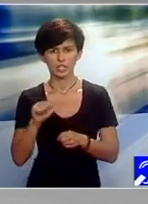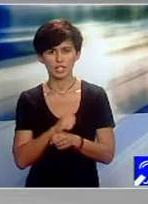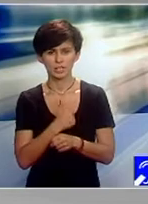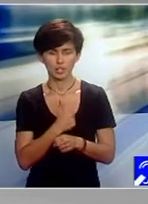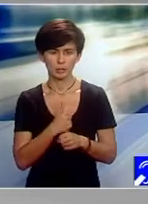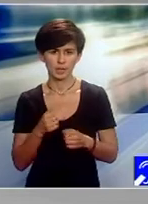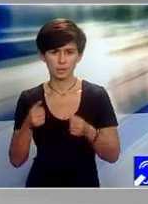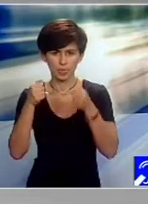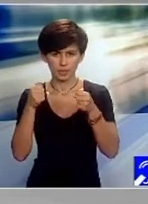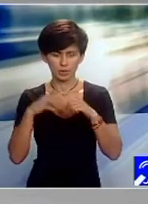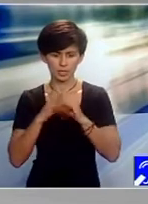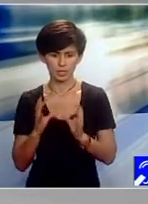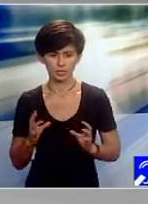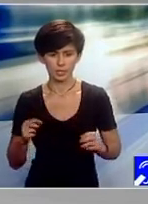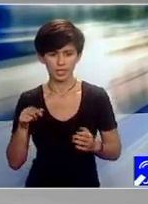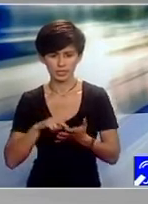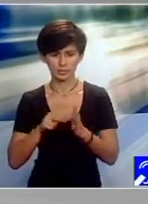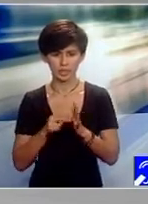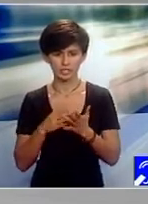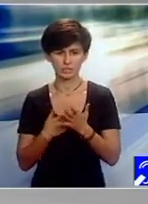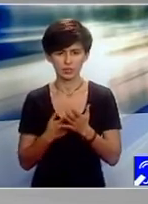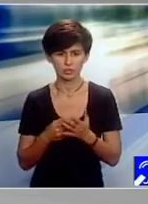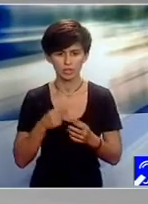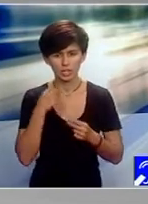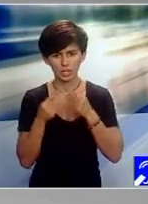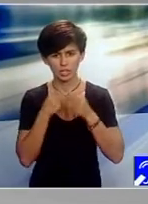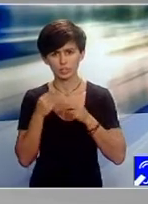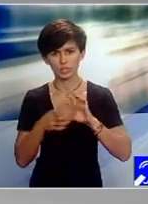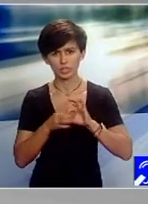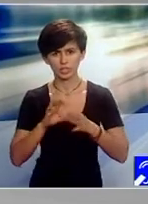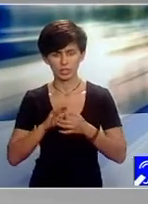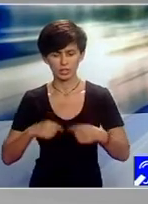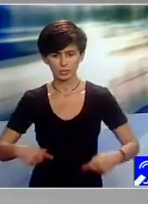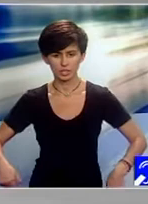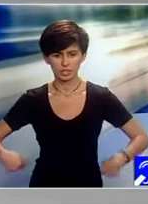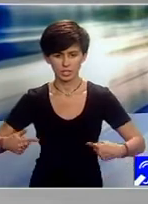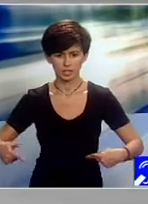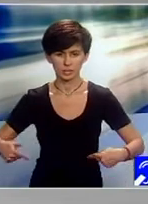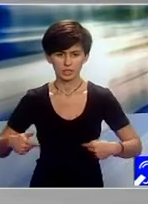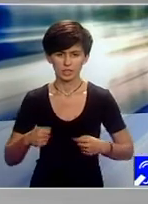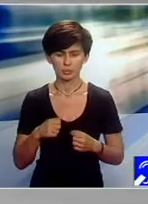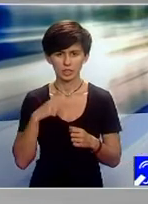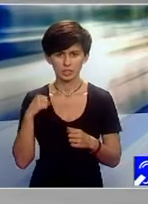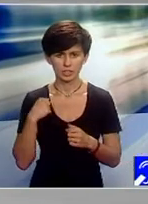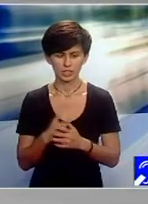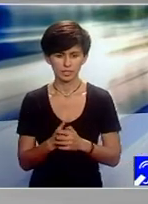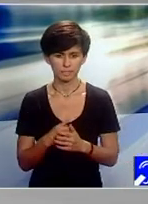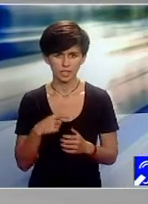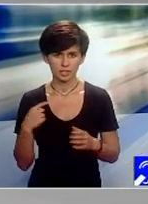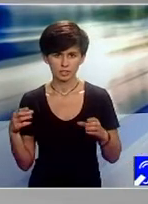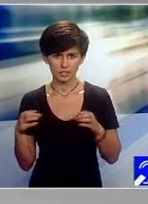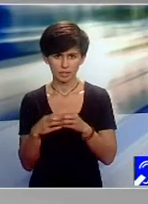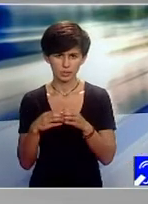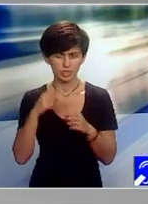României. Acum se pregătesc de Jocurile Paralimpice Europene de Tineret și au un nas în mânecă. Suntem uniți, ne cunoaștem din